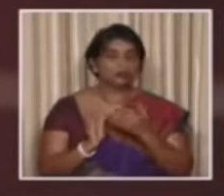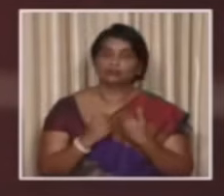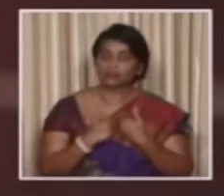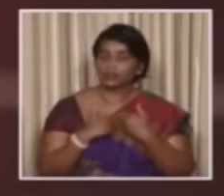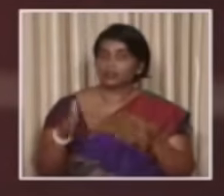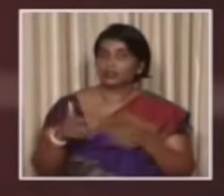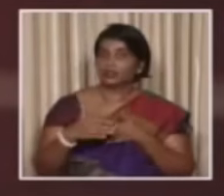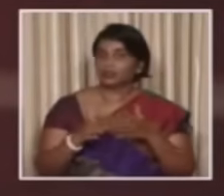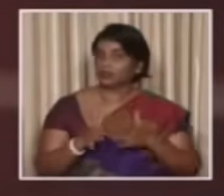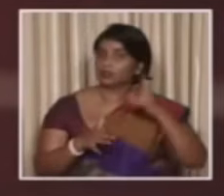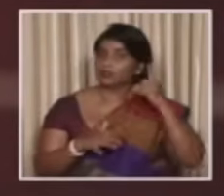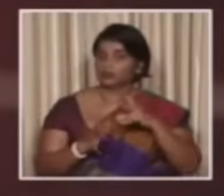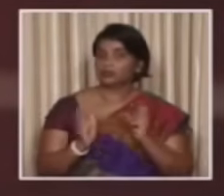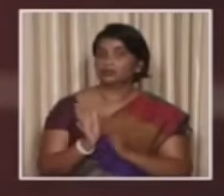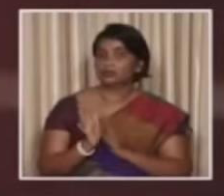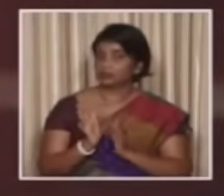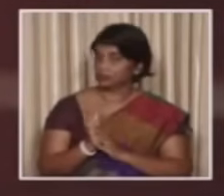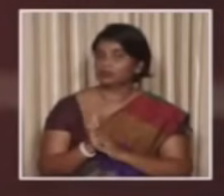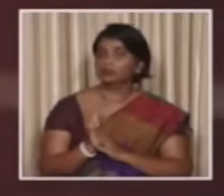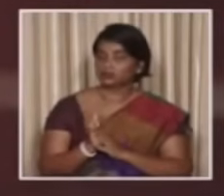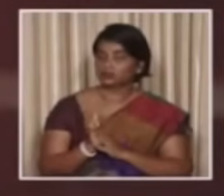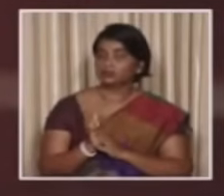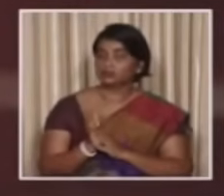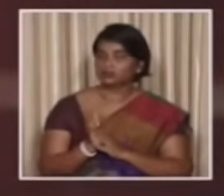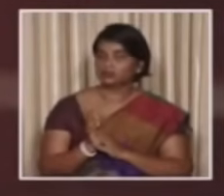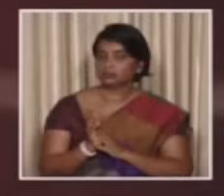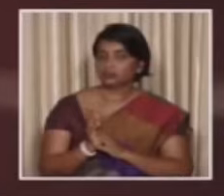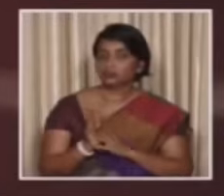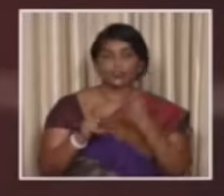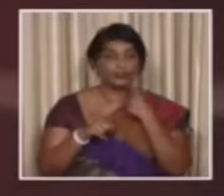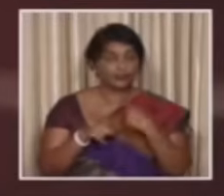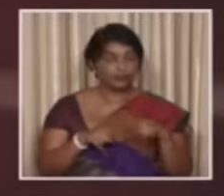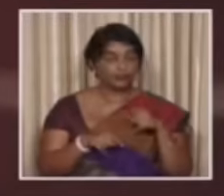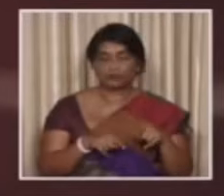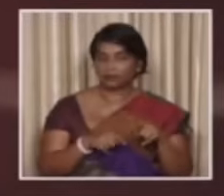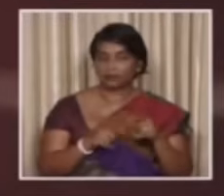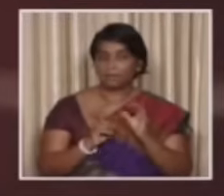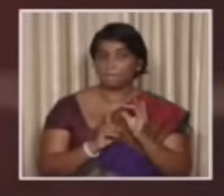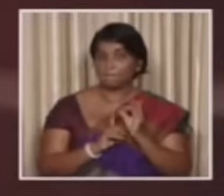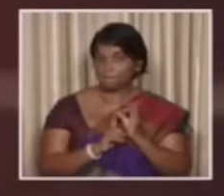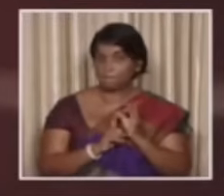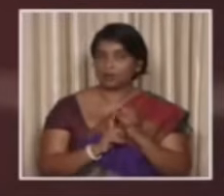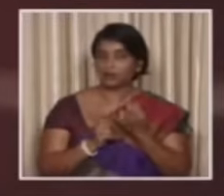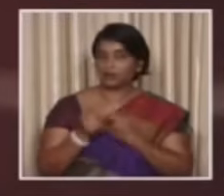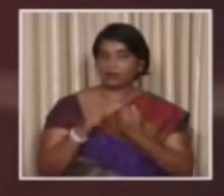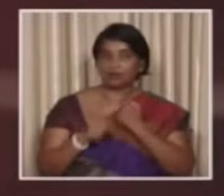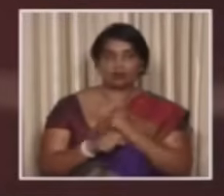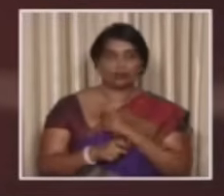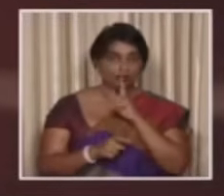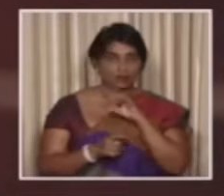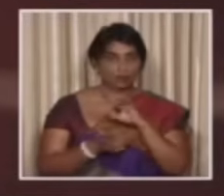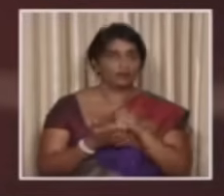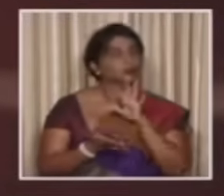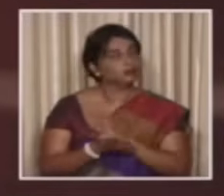කැබිනට් අනු කමිටුවකින් ඉවලුවේෂන් කමිටුවකින් පමණක් මේක පෞද්ගලීකරණය කරන්න කියලා ආණ්ඩුව තීරණයක්